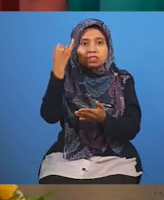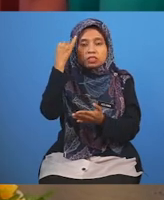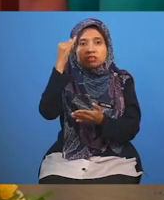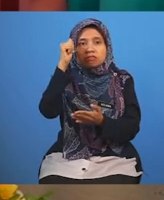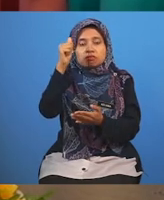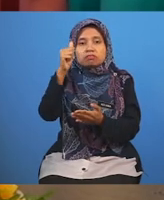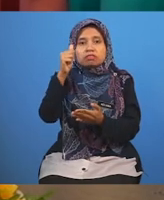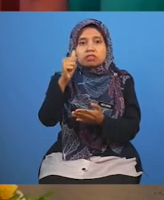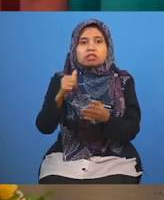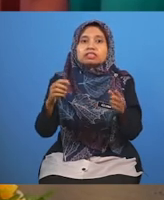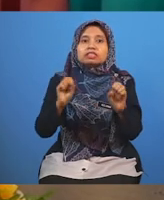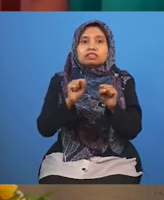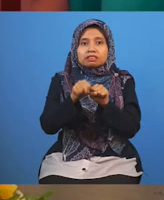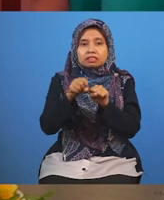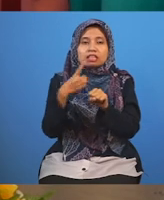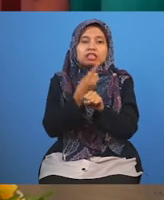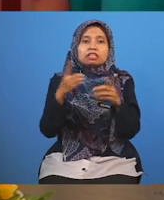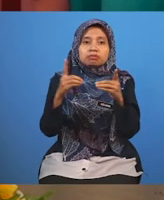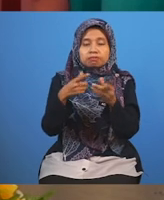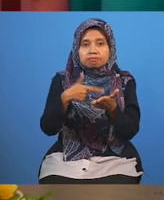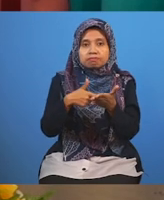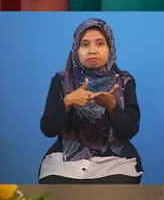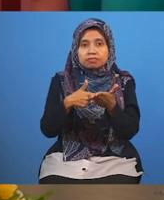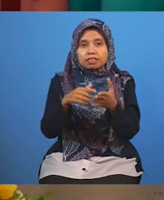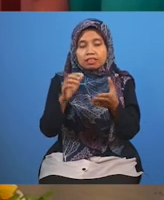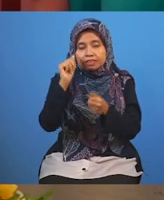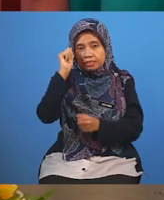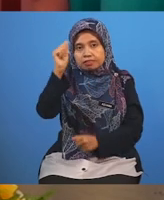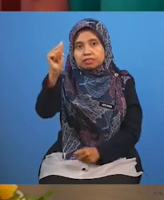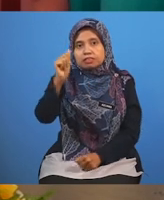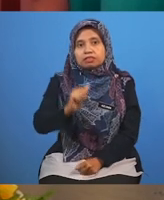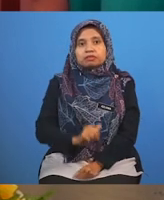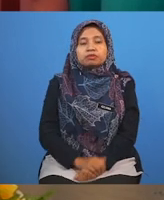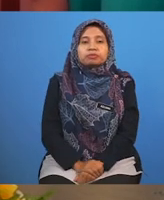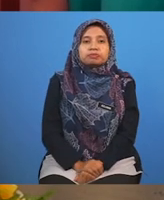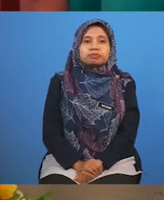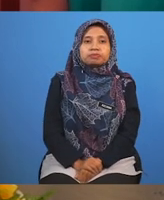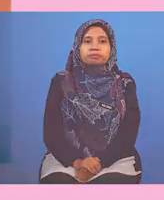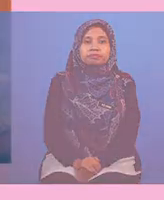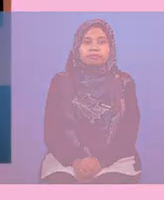InsyaAllah. Semoga kita berjumpa lagi. Selamat maju jaya. Assalamualaikum.